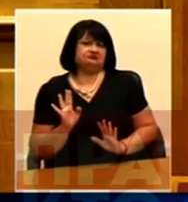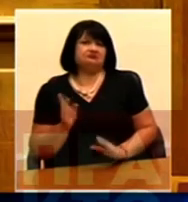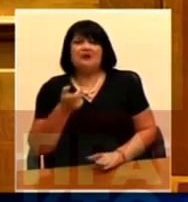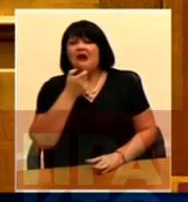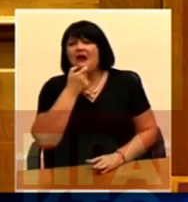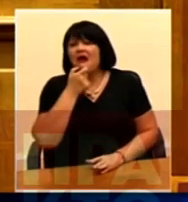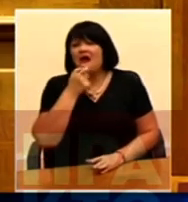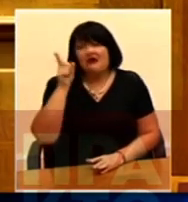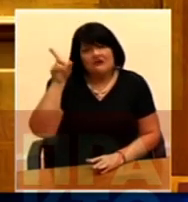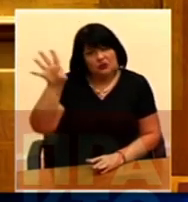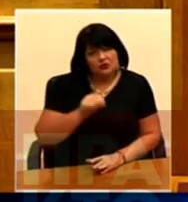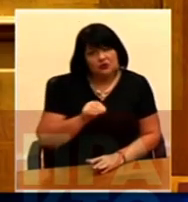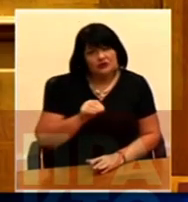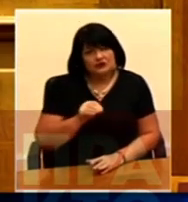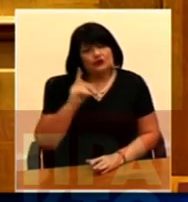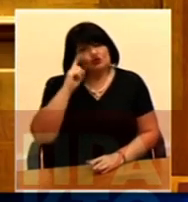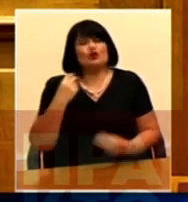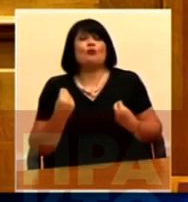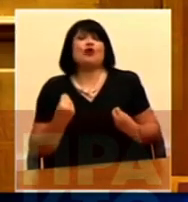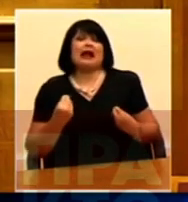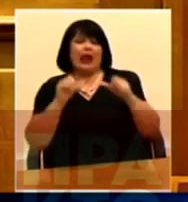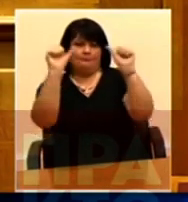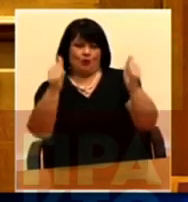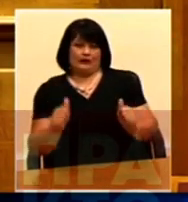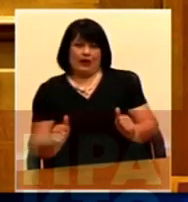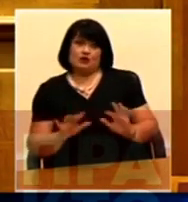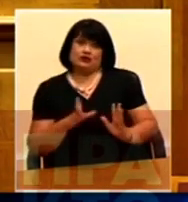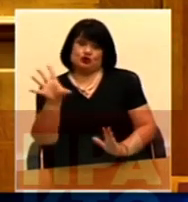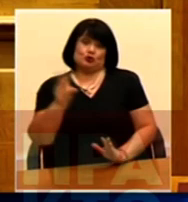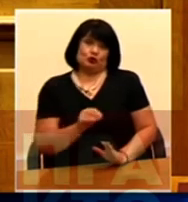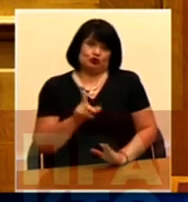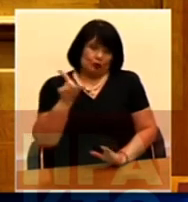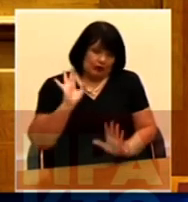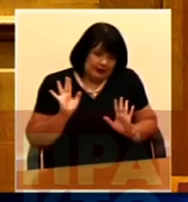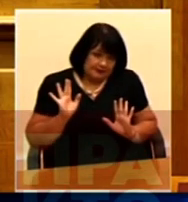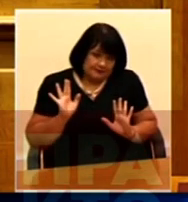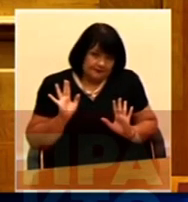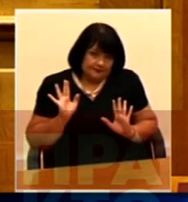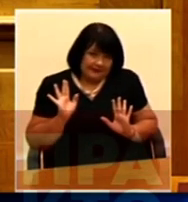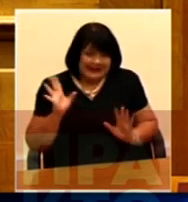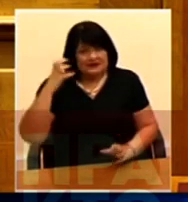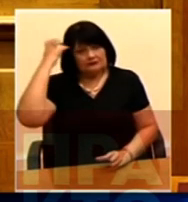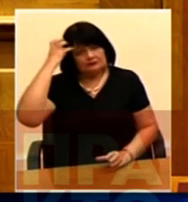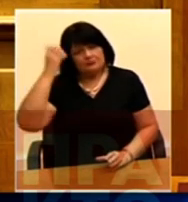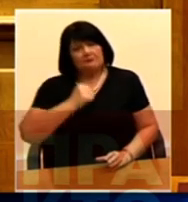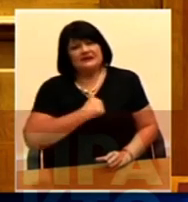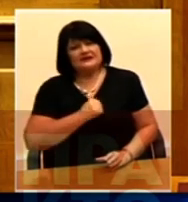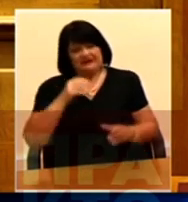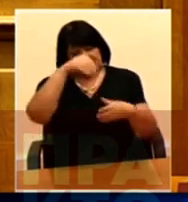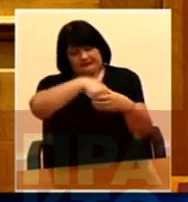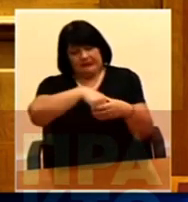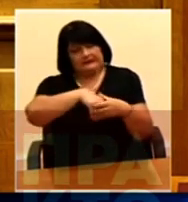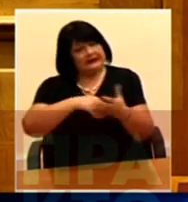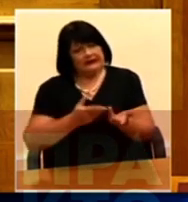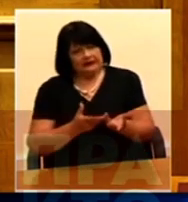αγγλοσαξονικό μοντέλο, το οποίο το γνωρίζω και εγώ πολύ καλά. Πίσω από τη φιλοσοφία σας, όχι την πρακτική